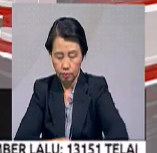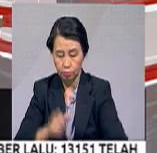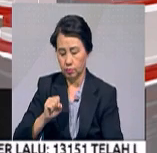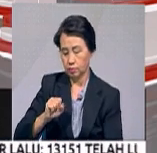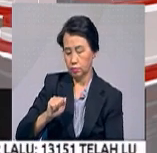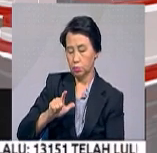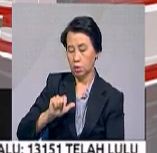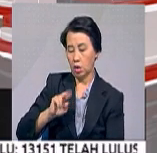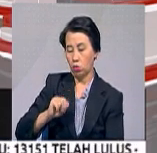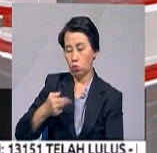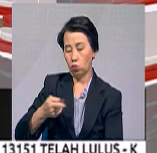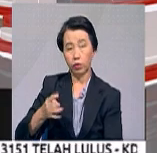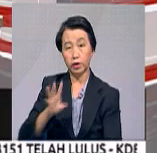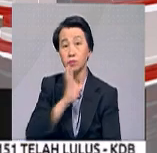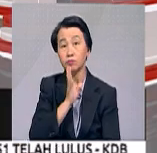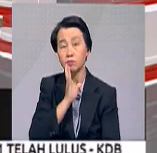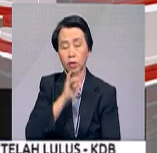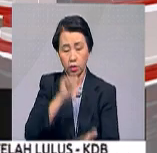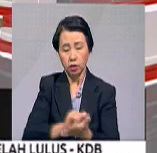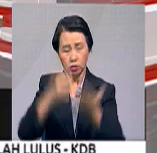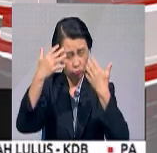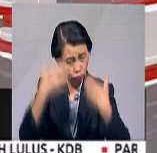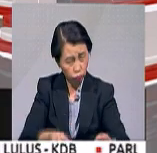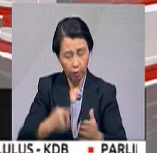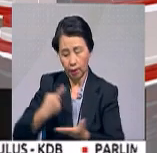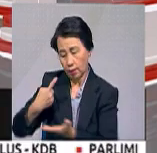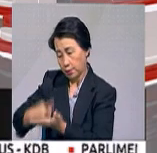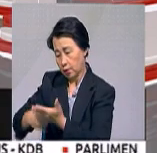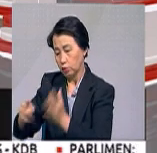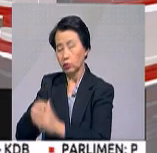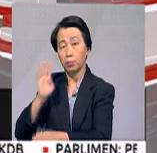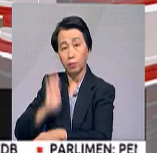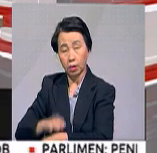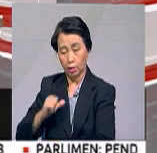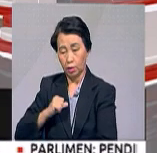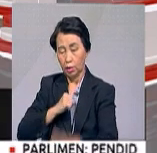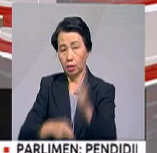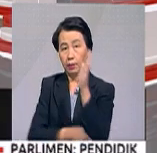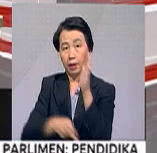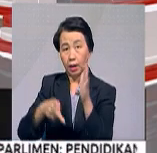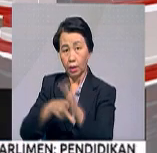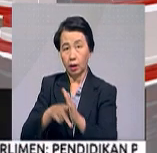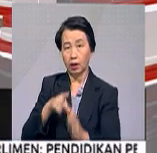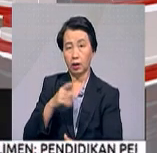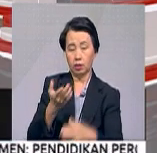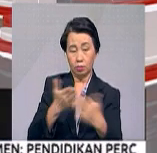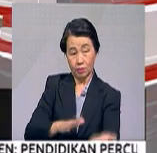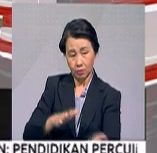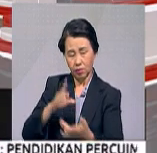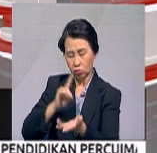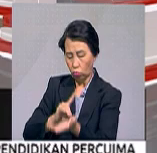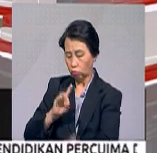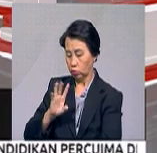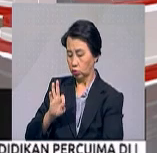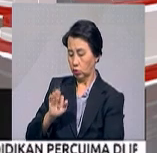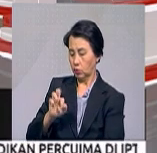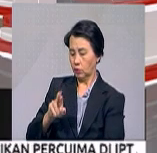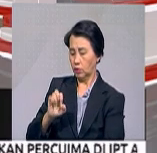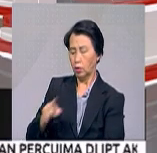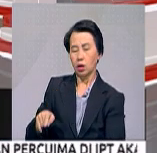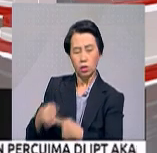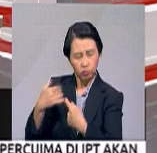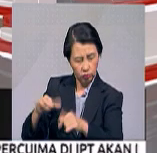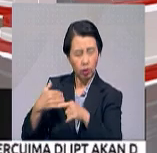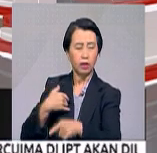Ayub menegaskan perkara itu telah dibincangkan semasa Ahli Parlimen kawasan tersebut Allahyarham Datuk Dr. Mat Farid Mat Rafiq masih